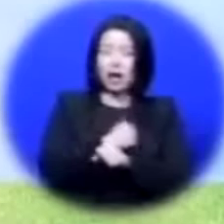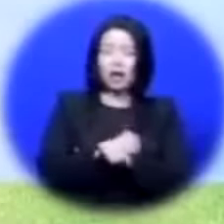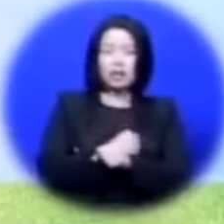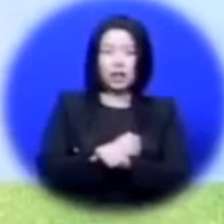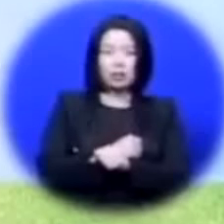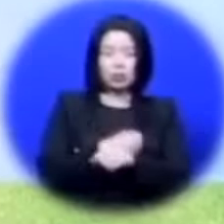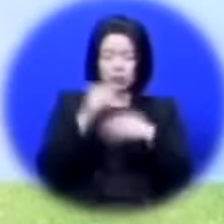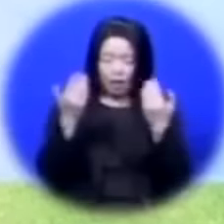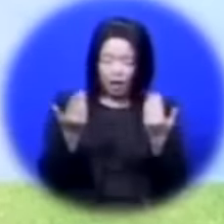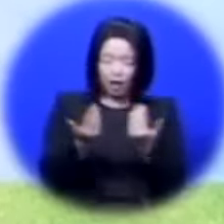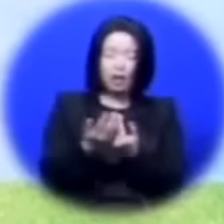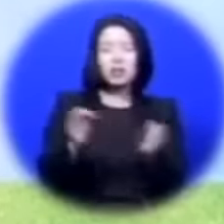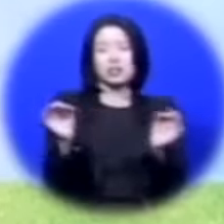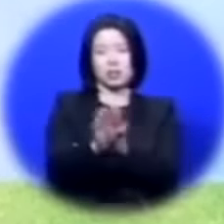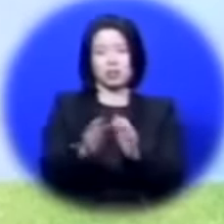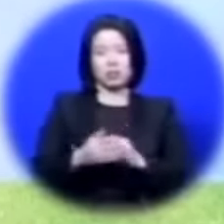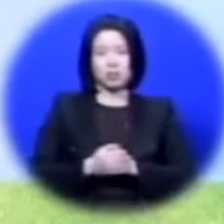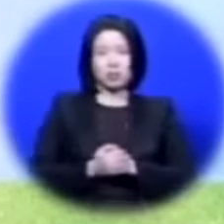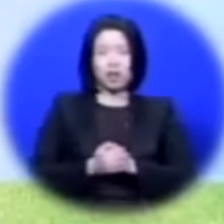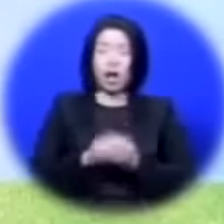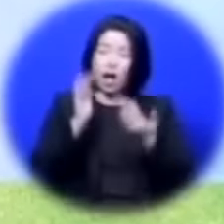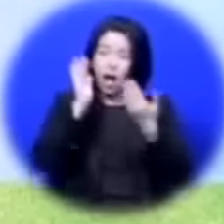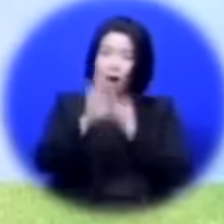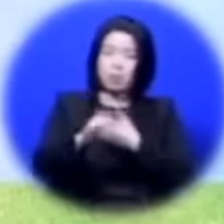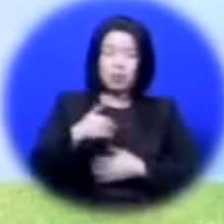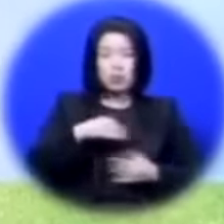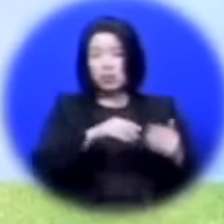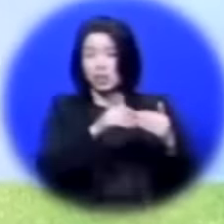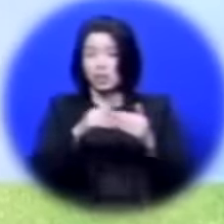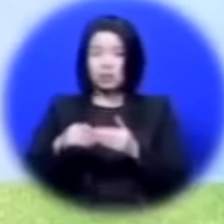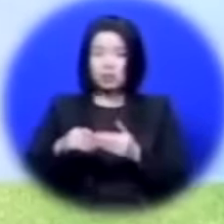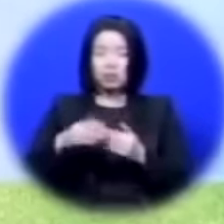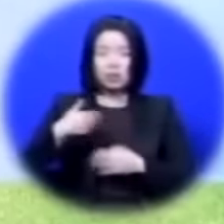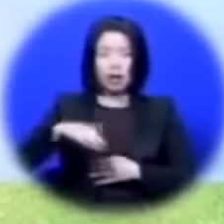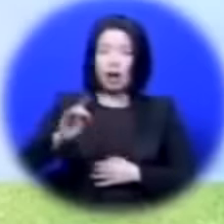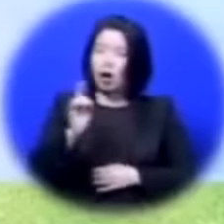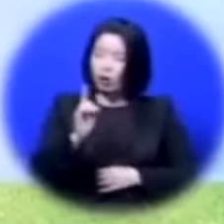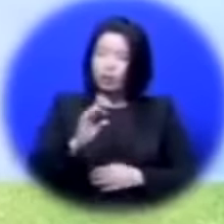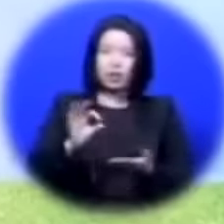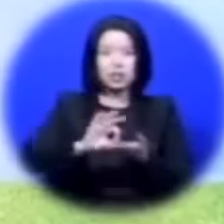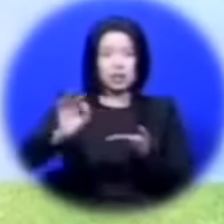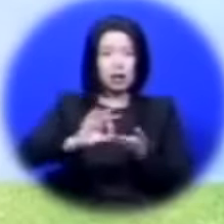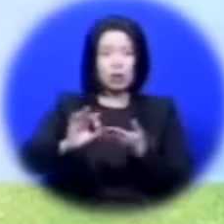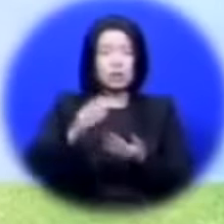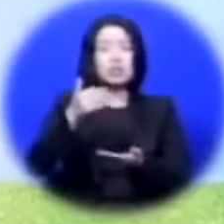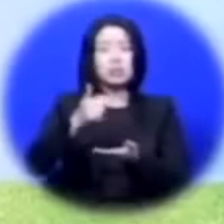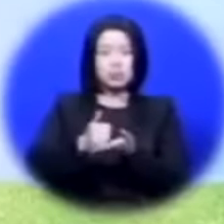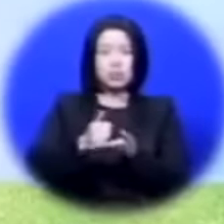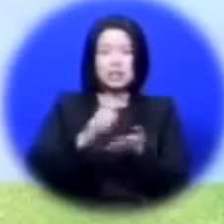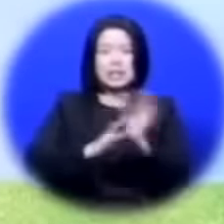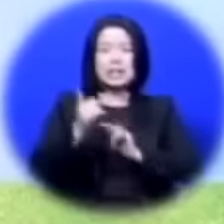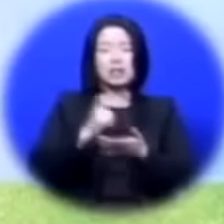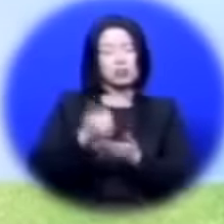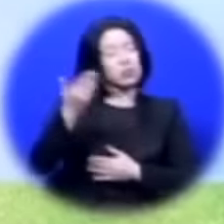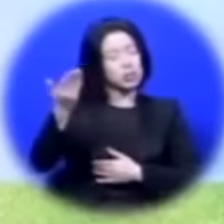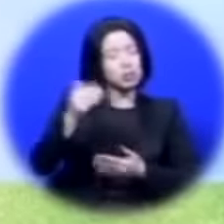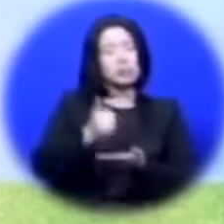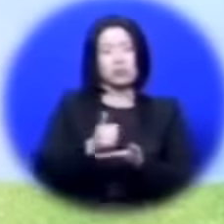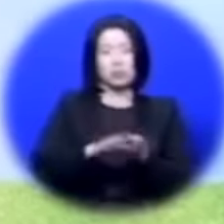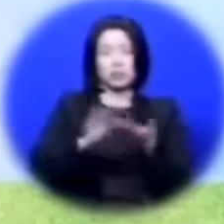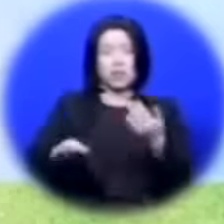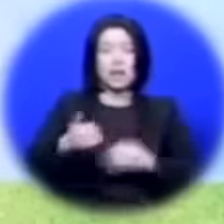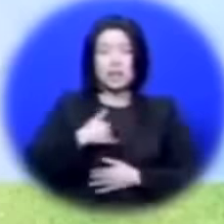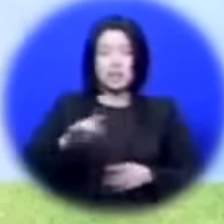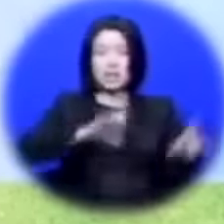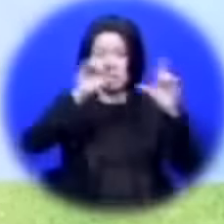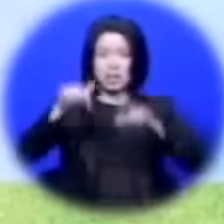다 졌어요 앞으로 저를 이어 어떻게 쓰실 분은 그냥 예수님 그분이십니다 제